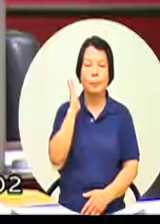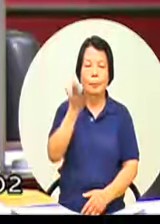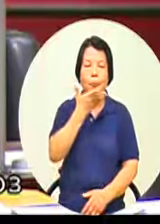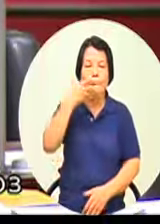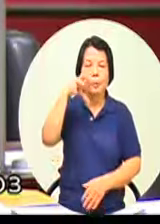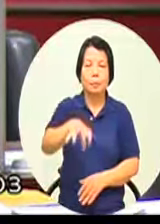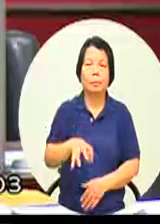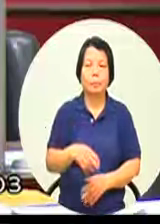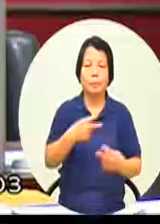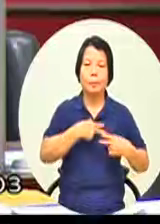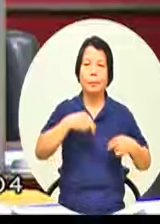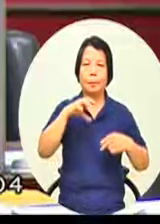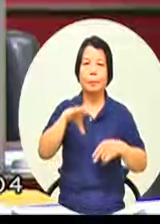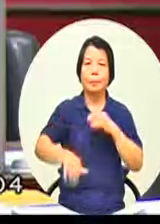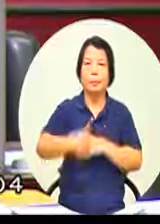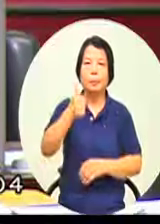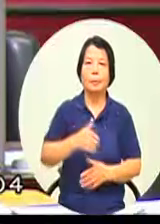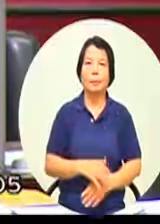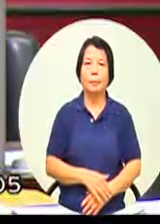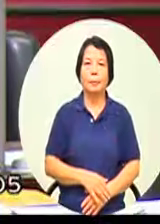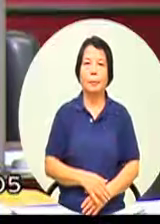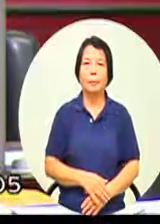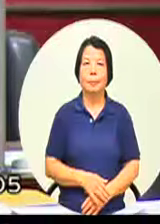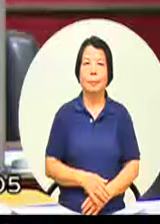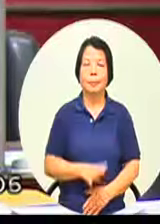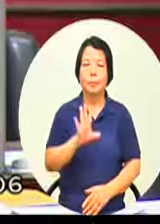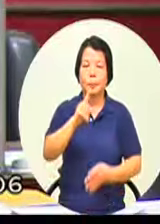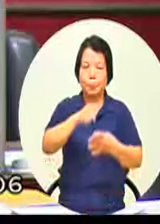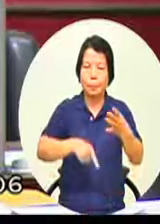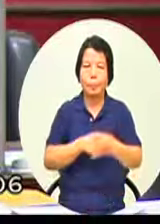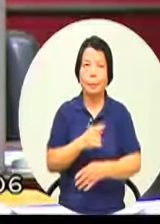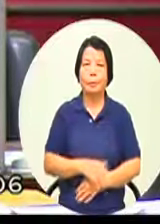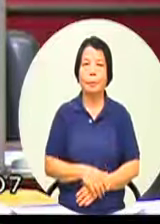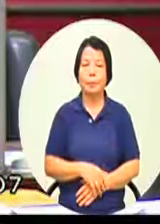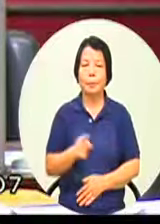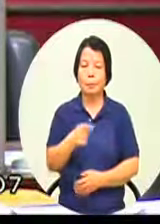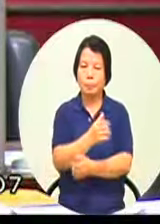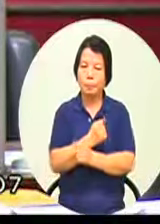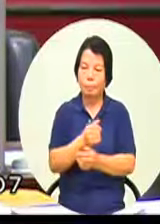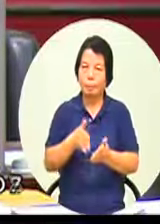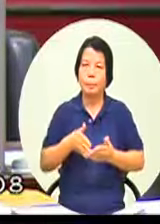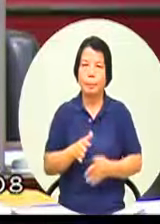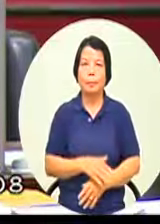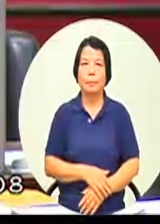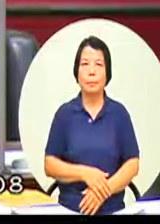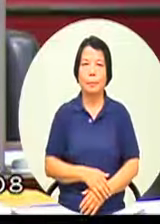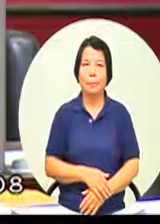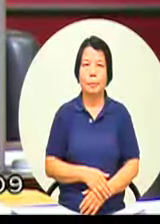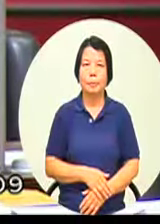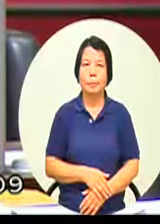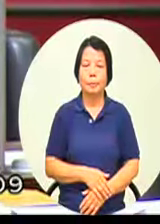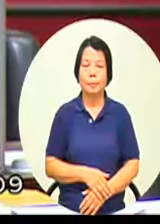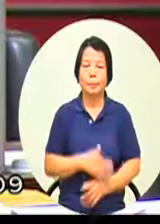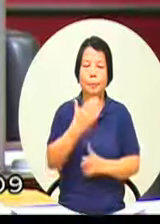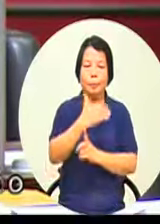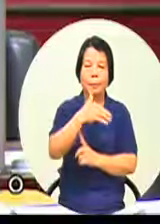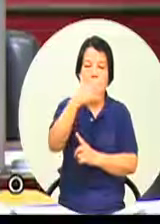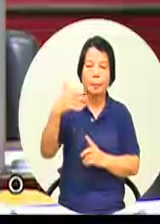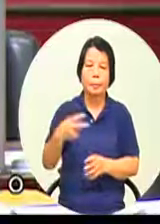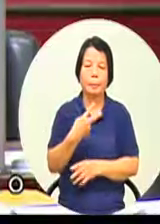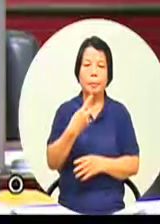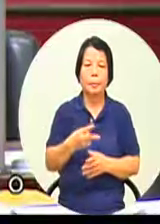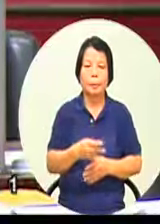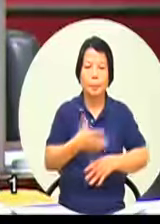长哈，那个有一件事情哈，可能你要注意哦。旗山的二排跟五